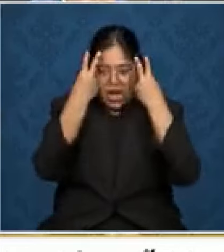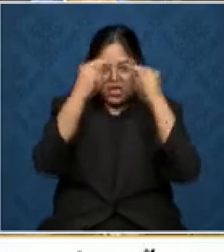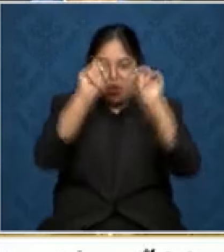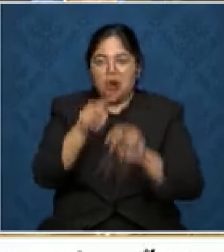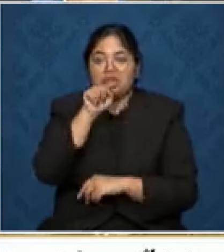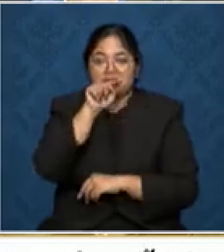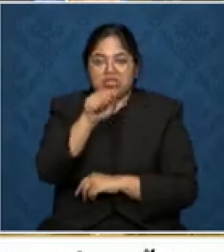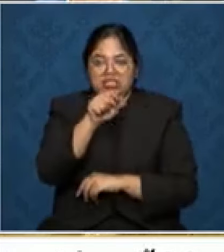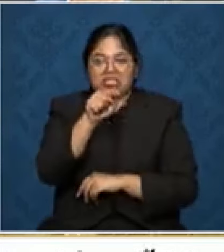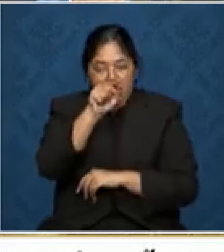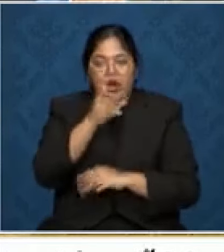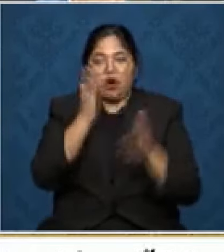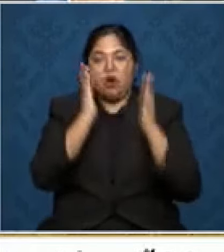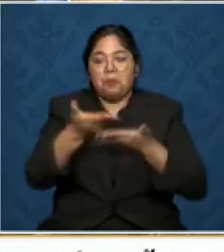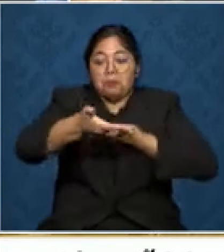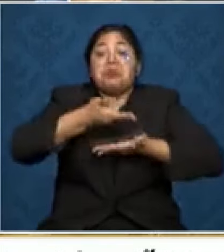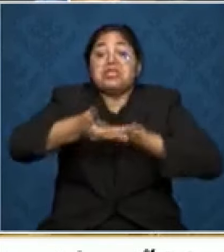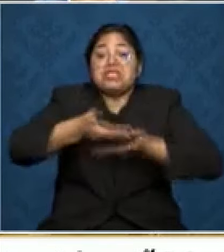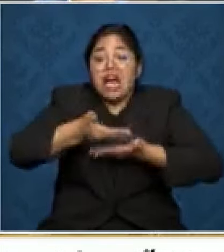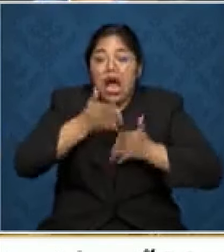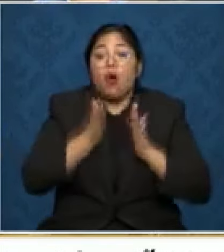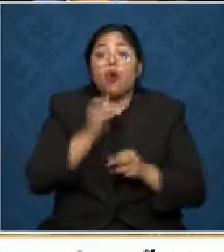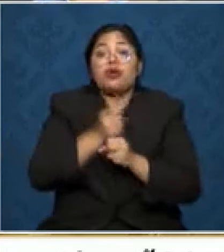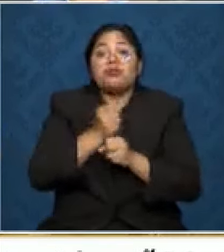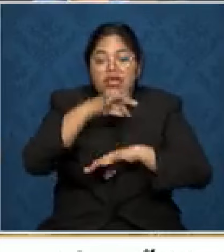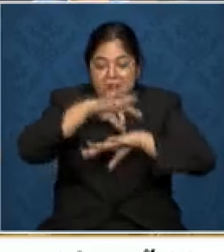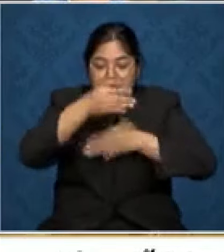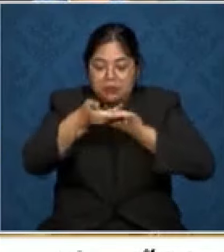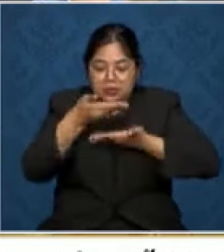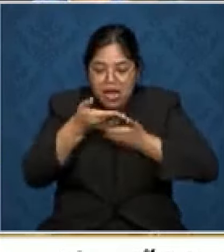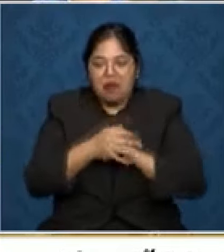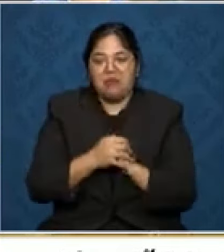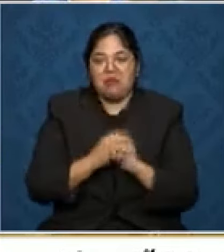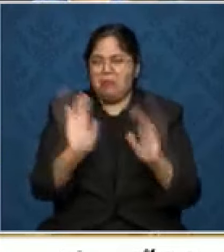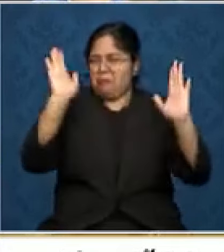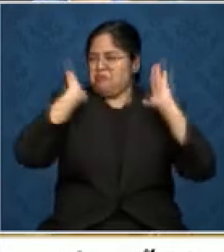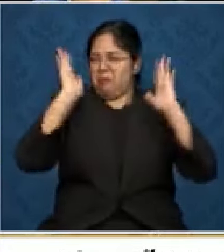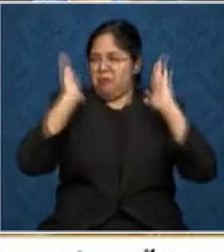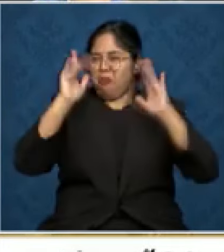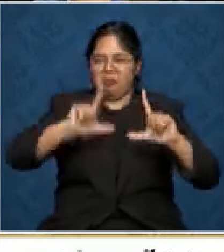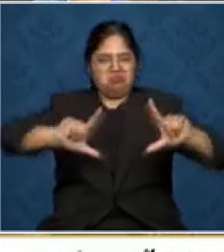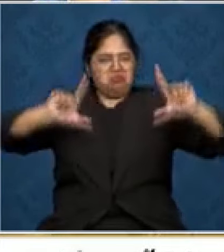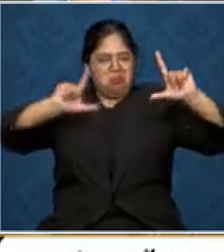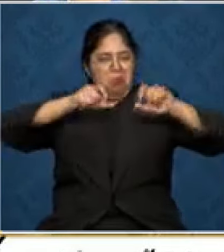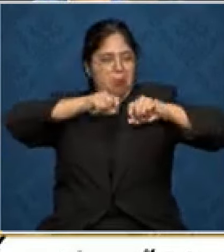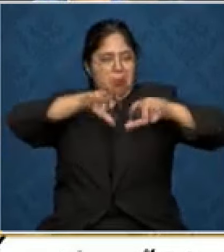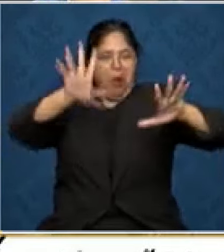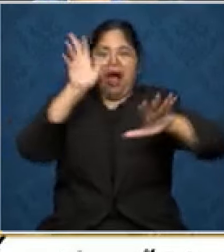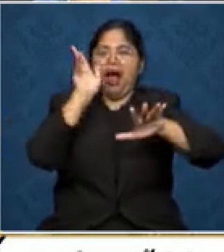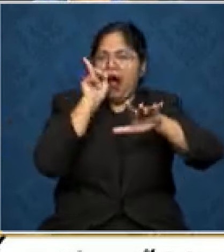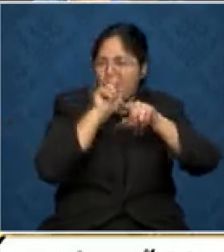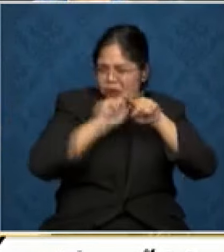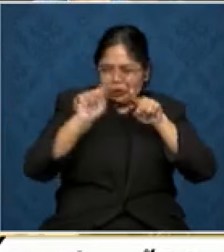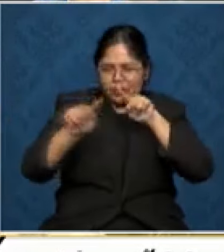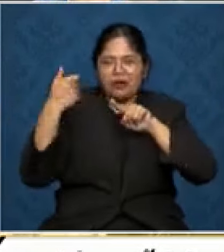แถลงข่าวใหญ่โตที่ทำเนียบผลการโรดโชว์ของนายกรัฐมนตรี 6เดือนเศษ